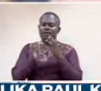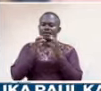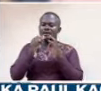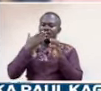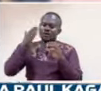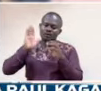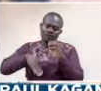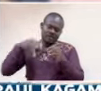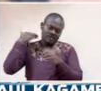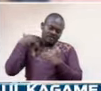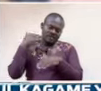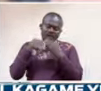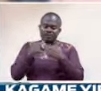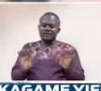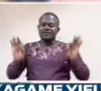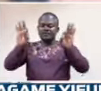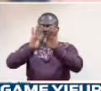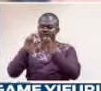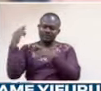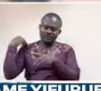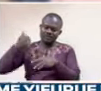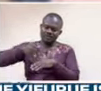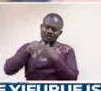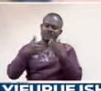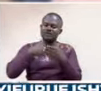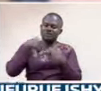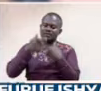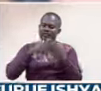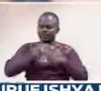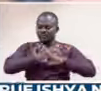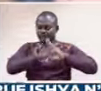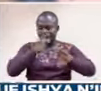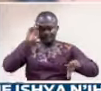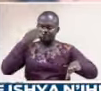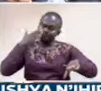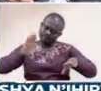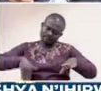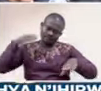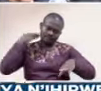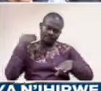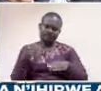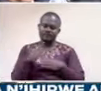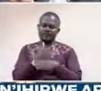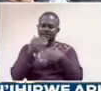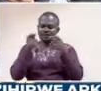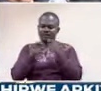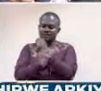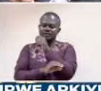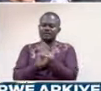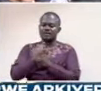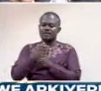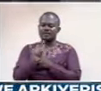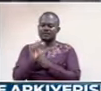bwa genocide nakamaro n'inshingano bafite yo gukomeza kurwanya ingengabitekerezo ya genocide. Ministri w'ubutegetsi bw'igihugu Professor